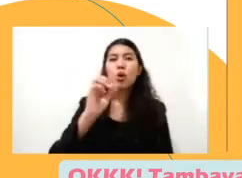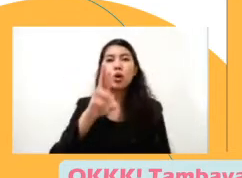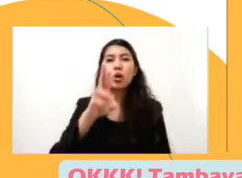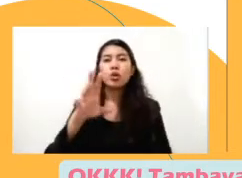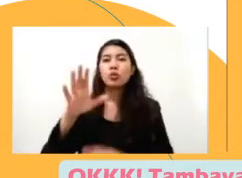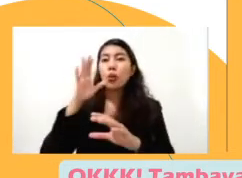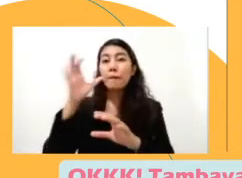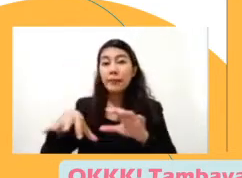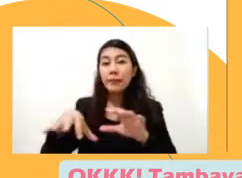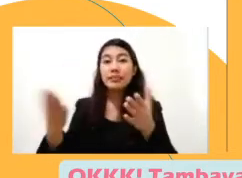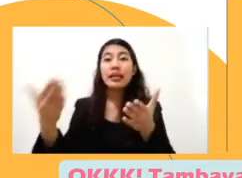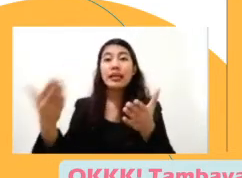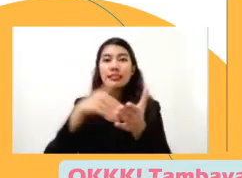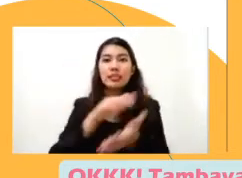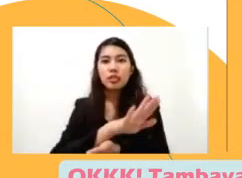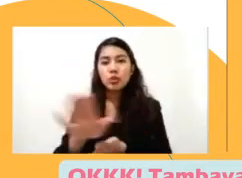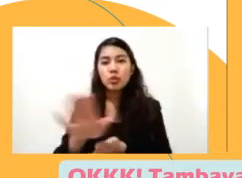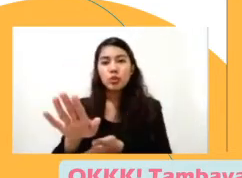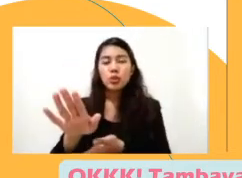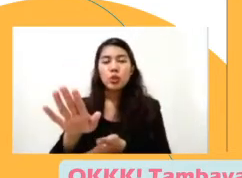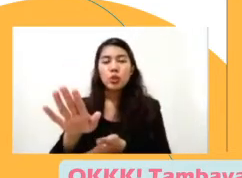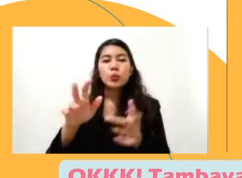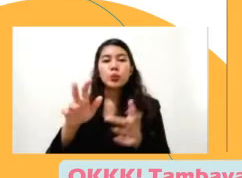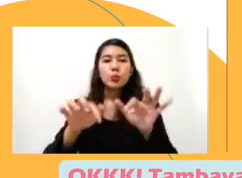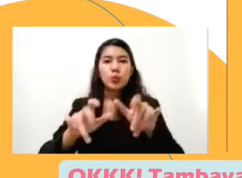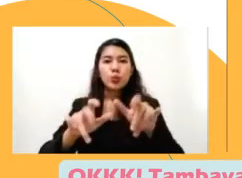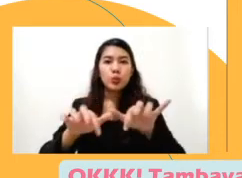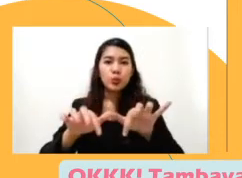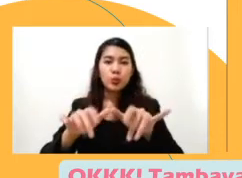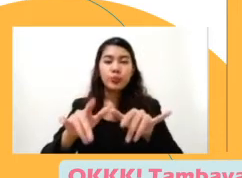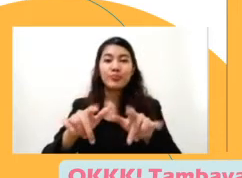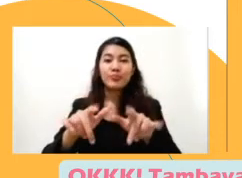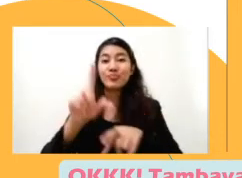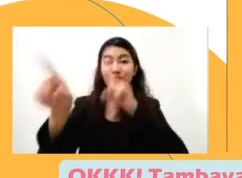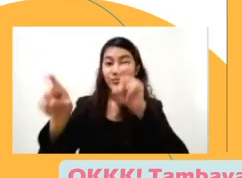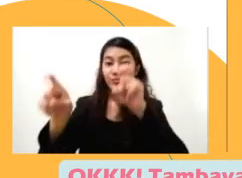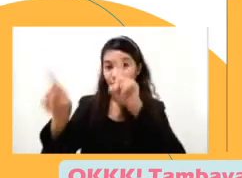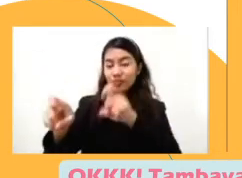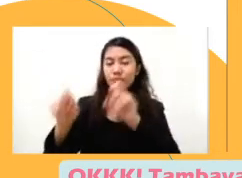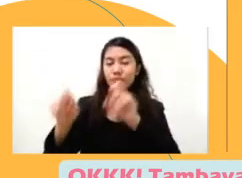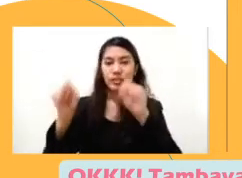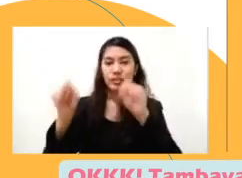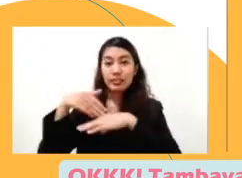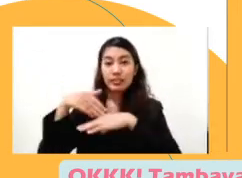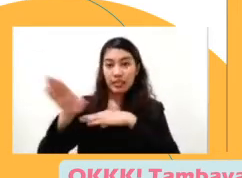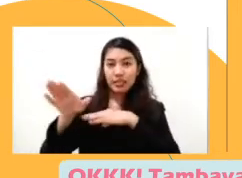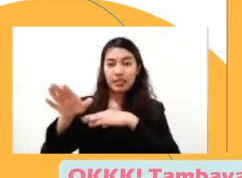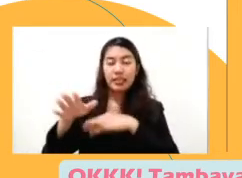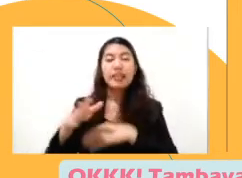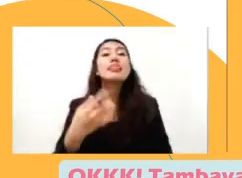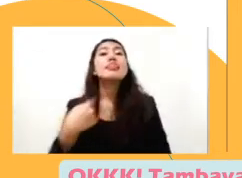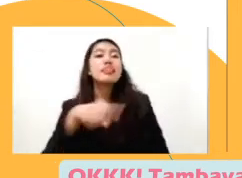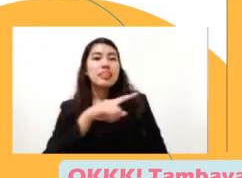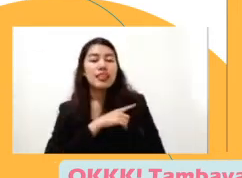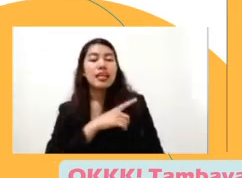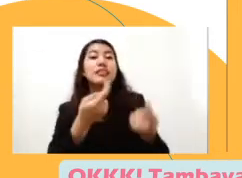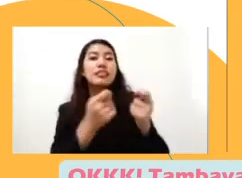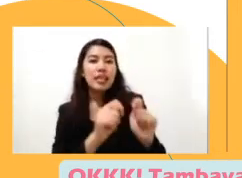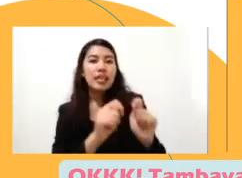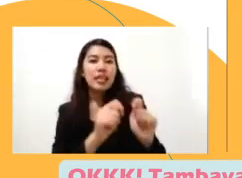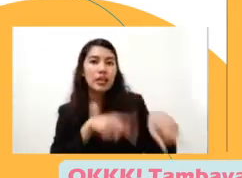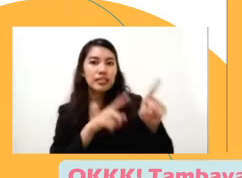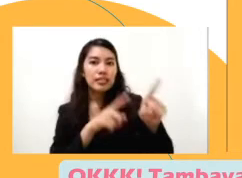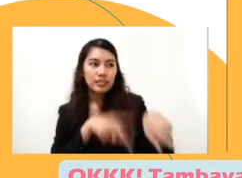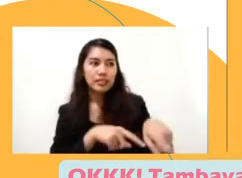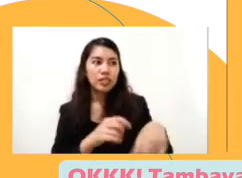mga tanong at sisikapin po naming mas masagot ito ng mas maayos sa inyo. Okay? So magko-comment din po kami